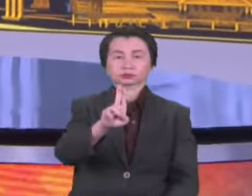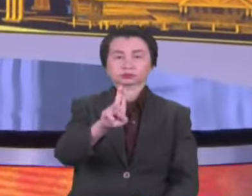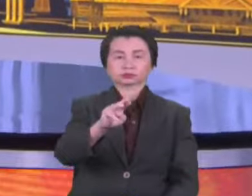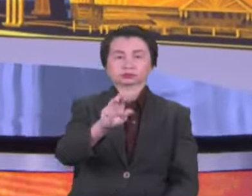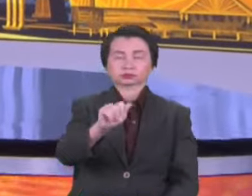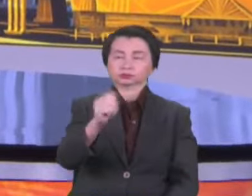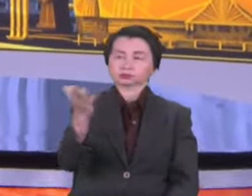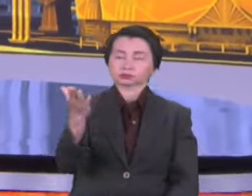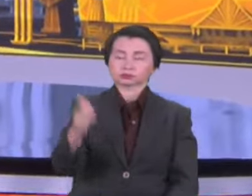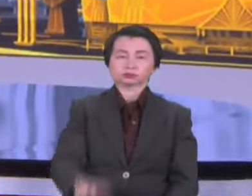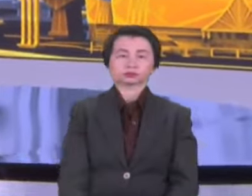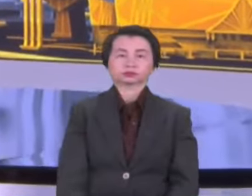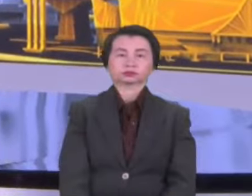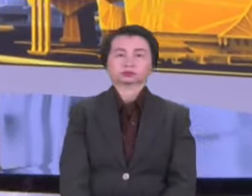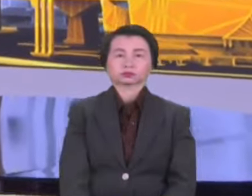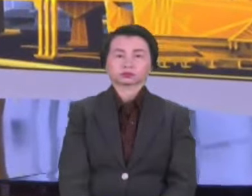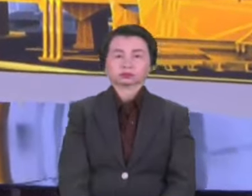Bu Ma.